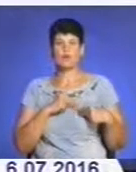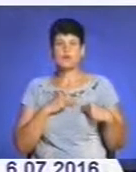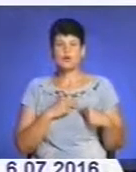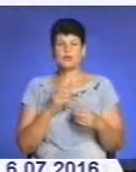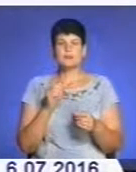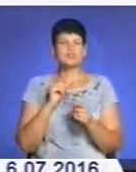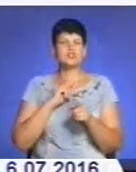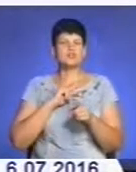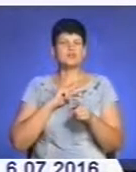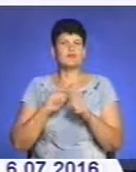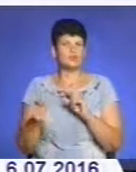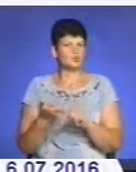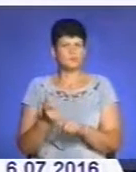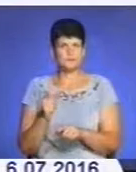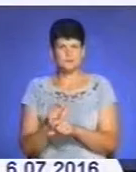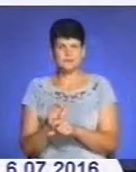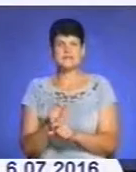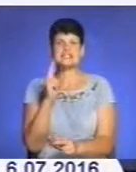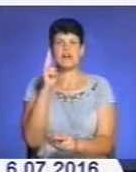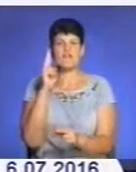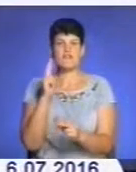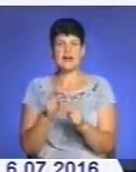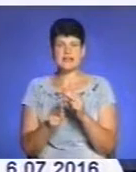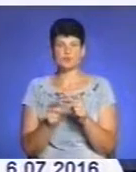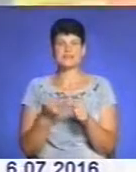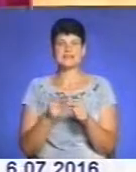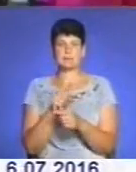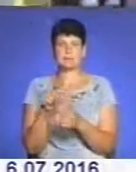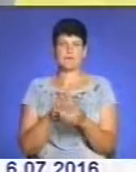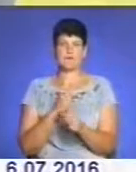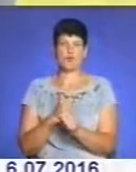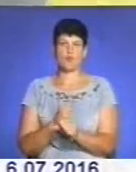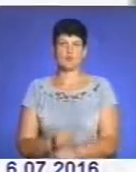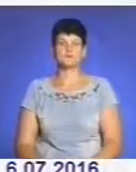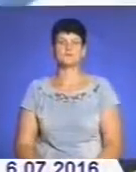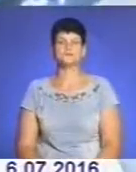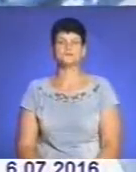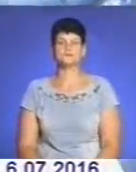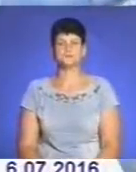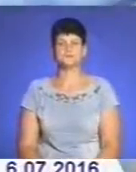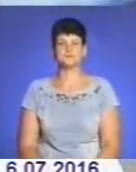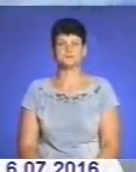швидко завершимо над цим питанням роботу.